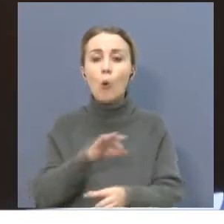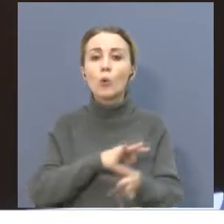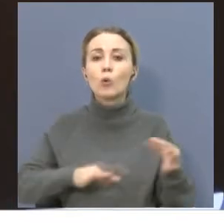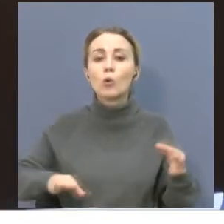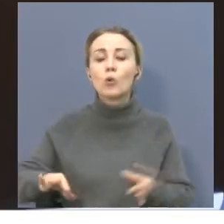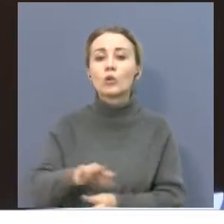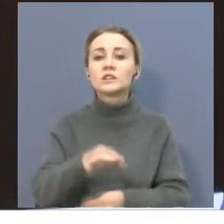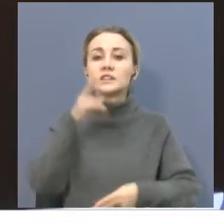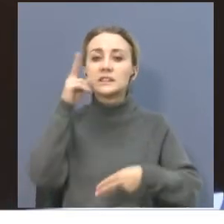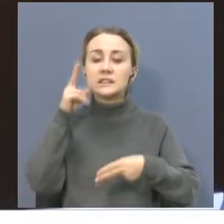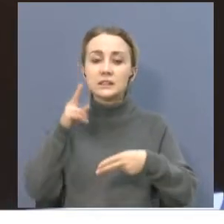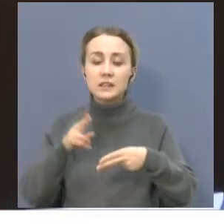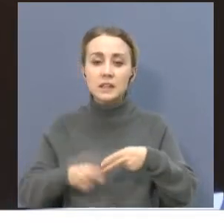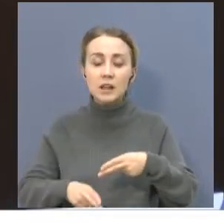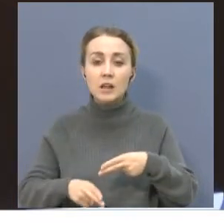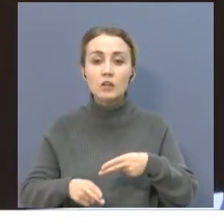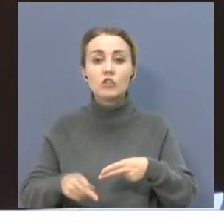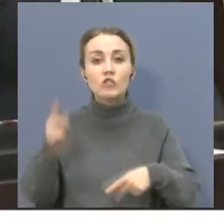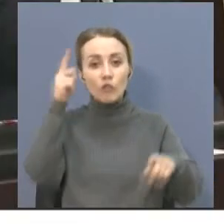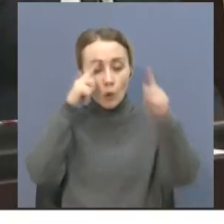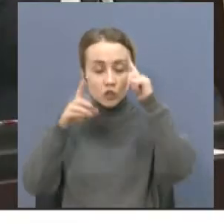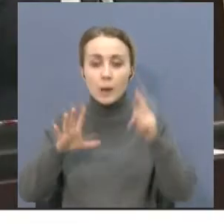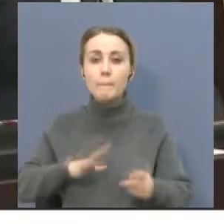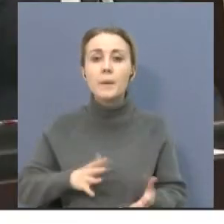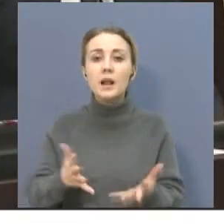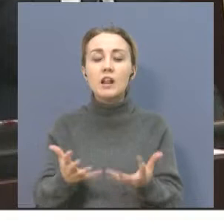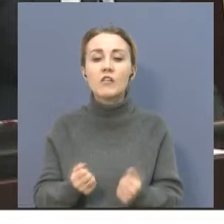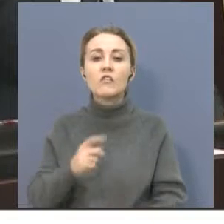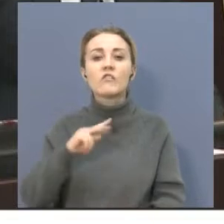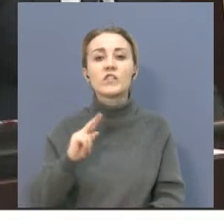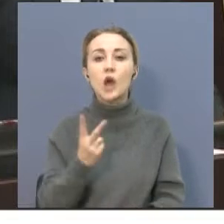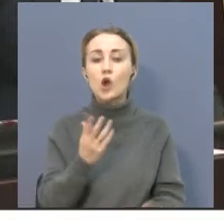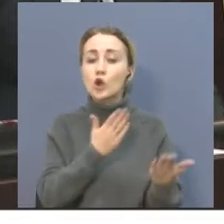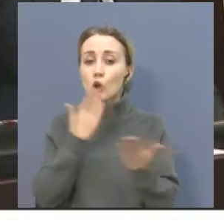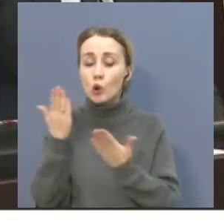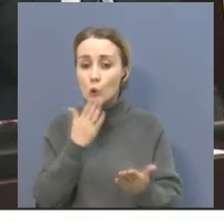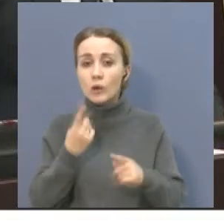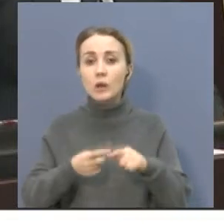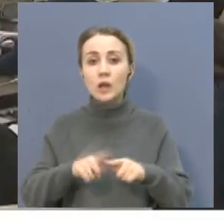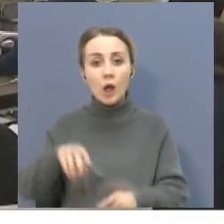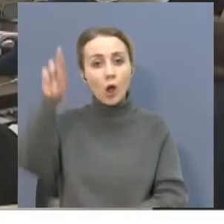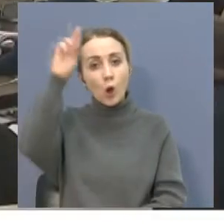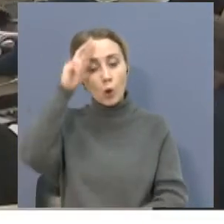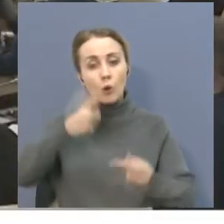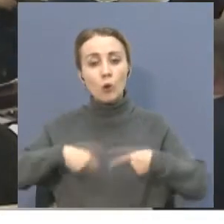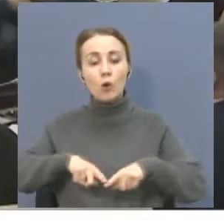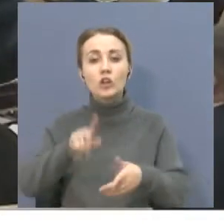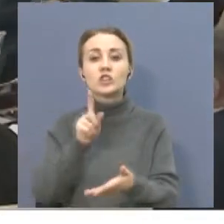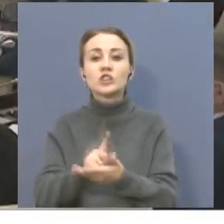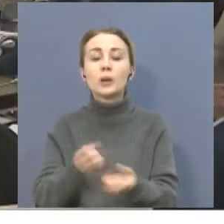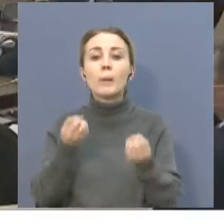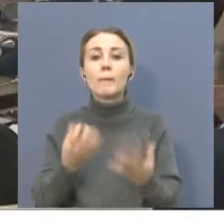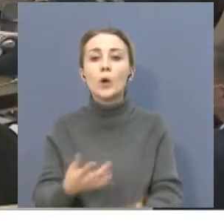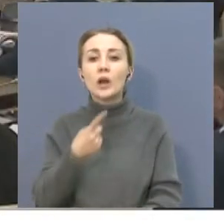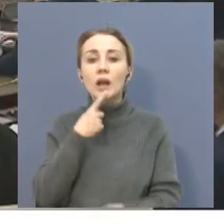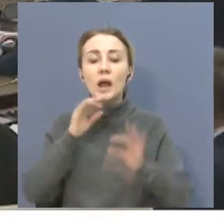халыққа қарапайым тілмен түсіндіруі тиіс. Сондай-ақ әр заң жобасы кеңінен талқыланып, түсіндіру жұмысы қатар жүргізіледі. Ғылыми құқықтық сараптамадан